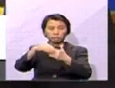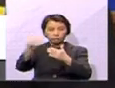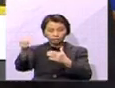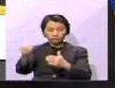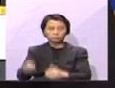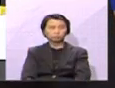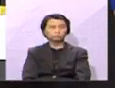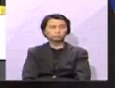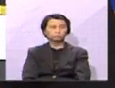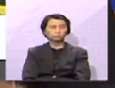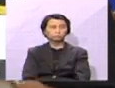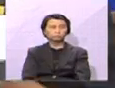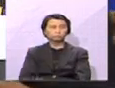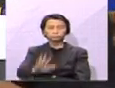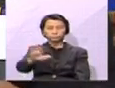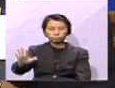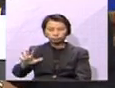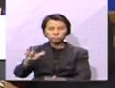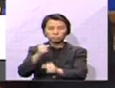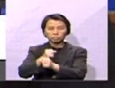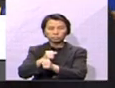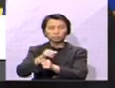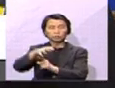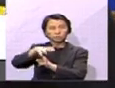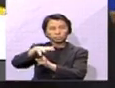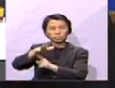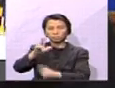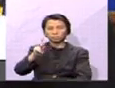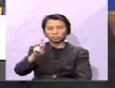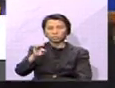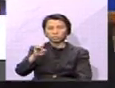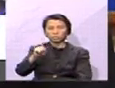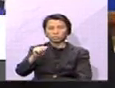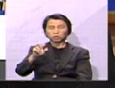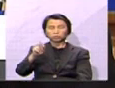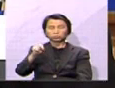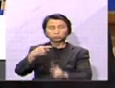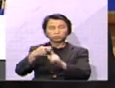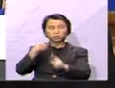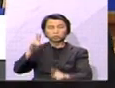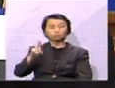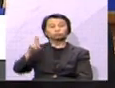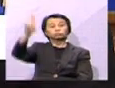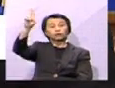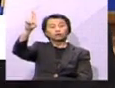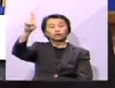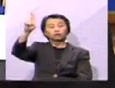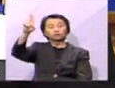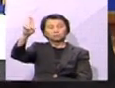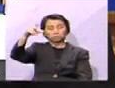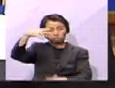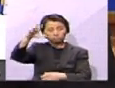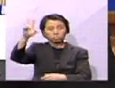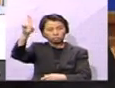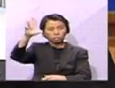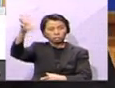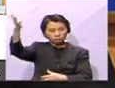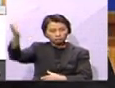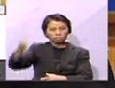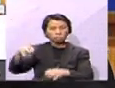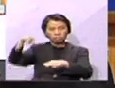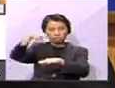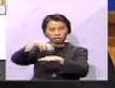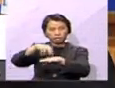r376 mereka dapat get daripada Utara sebelah utara dan kemudian mereka